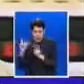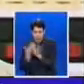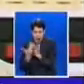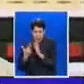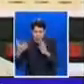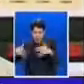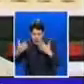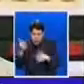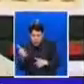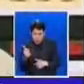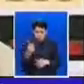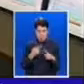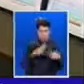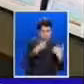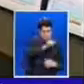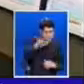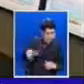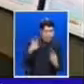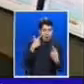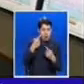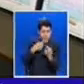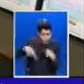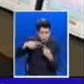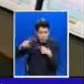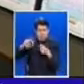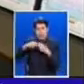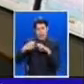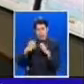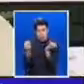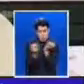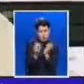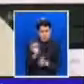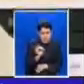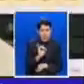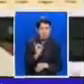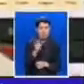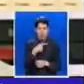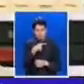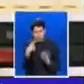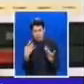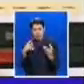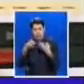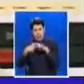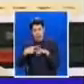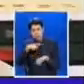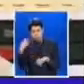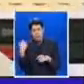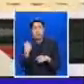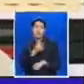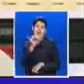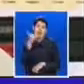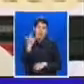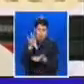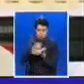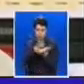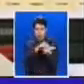เนี่ยดีกว่านะทำหลายๆรอบแล้วก็มีปัญหาเรื่องคุณภาพมีปัญหาเรื่องการขาดแคลนแล้วก็มีปัญหาเรื่องการขาดทุนอันนี้ก็เป็นส่วน